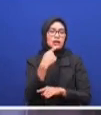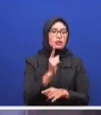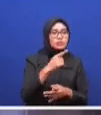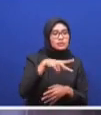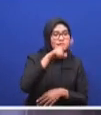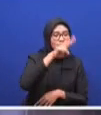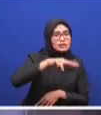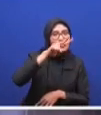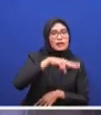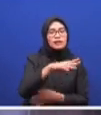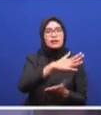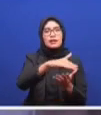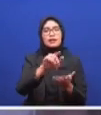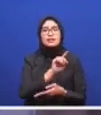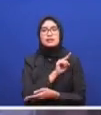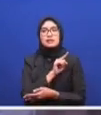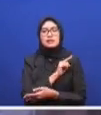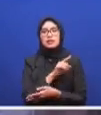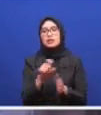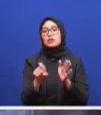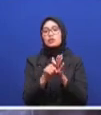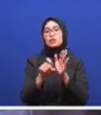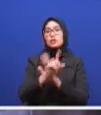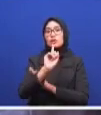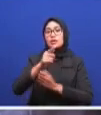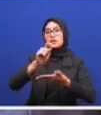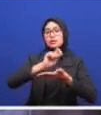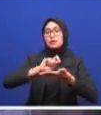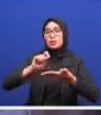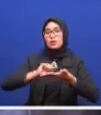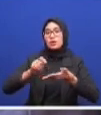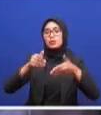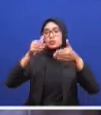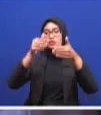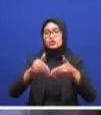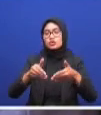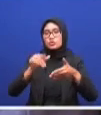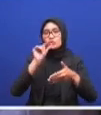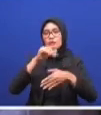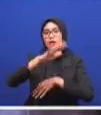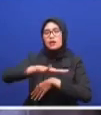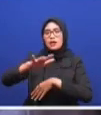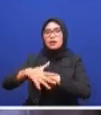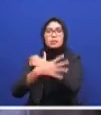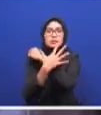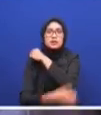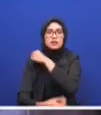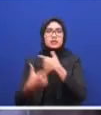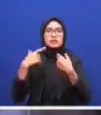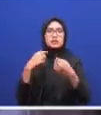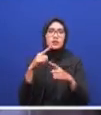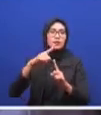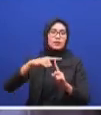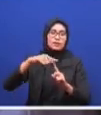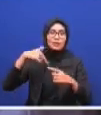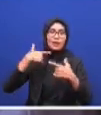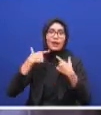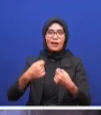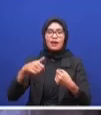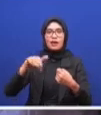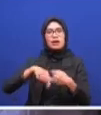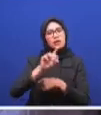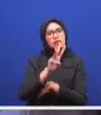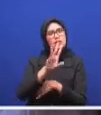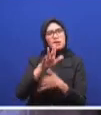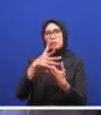kami bangun sekolah namanya SMK Jateng Pak hanya untuk orang miskin 3 tahun kami investasi untuk mereka tahun keempat sudah panen Pak